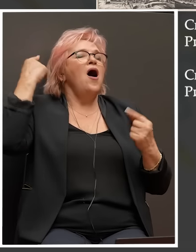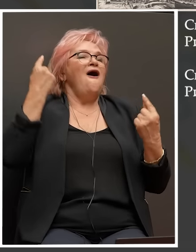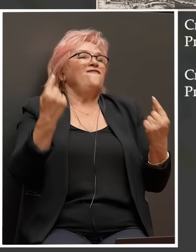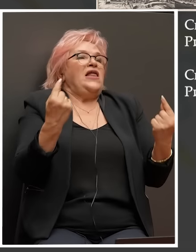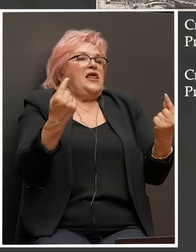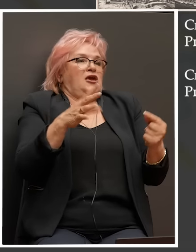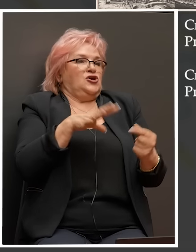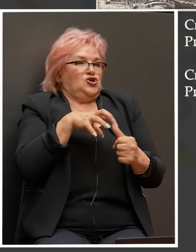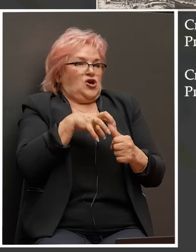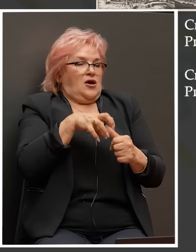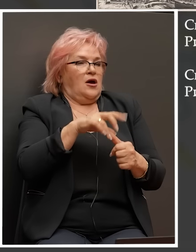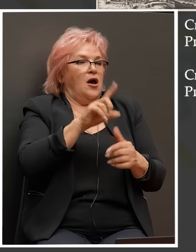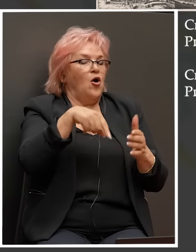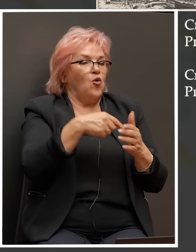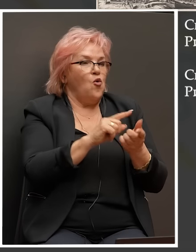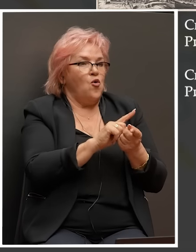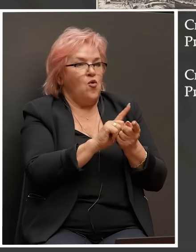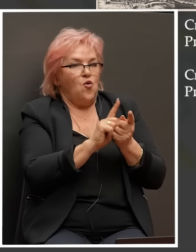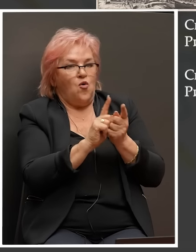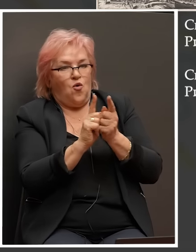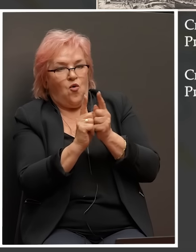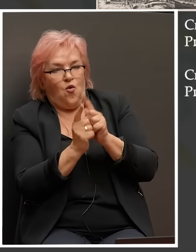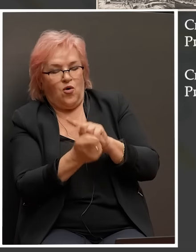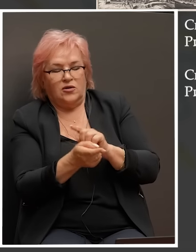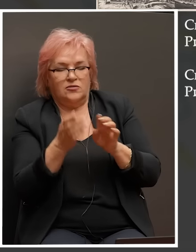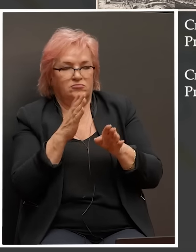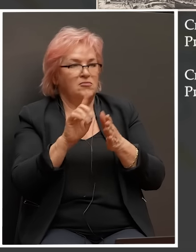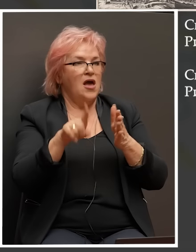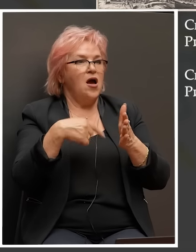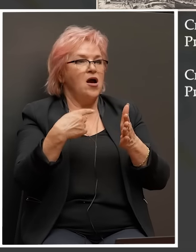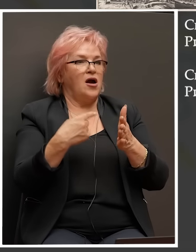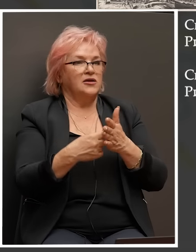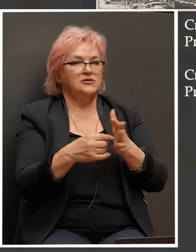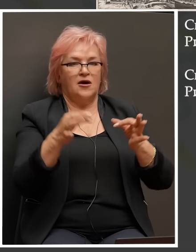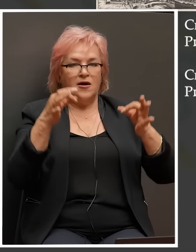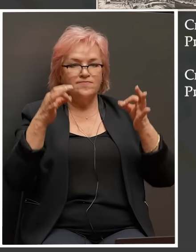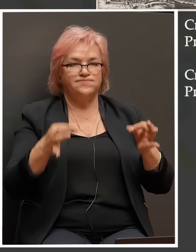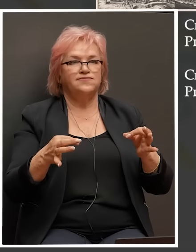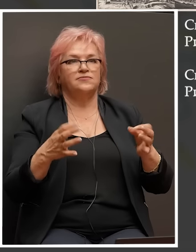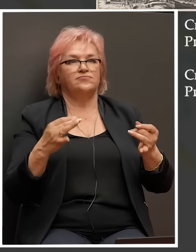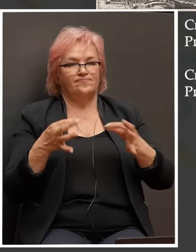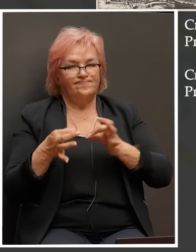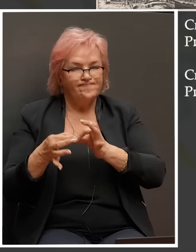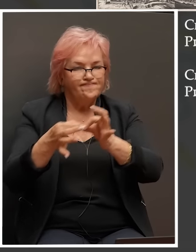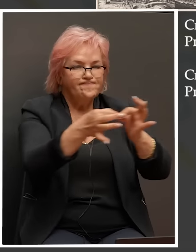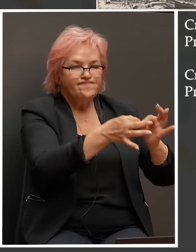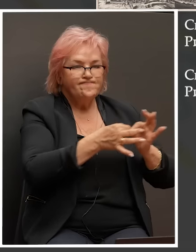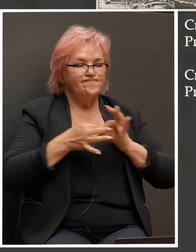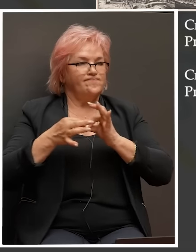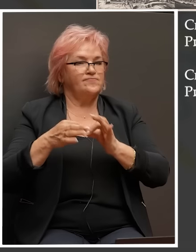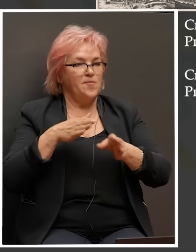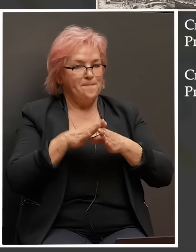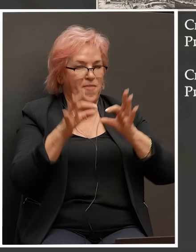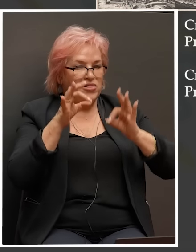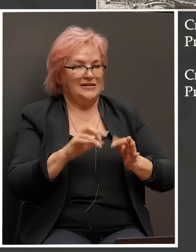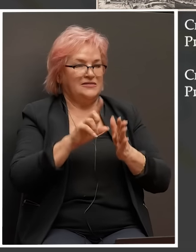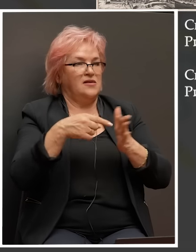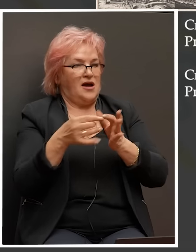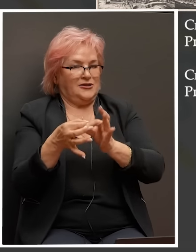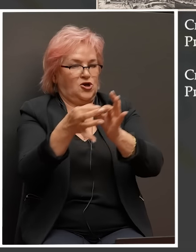величии, город превращается в полном смысле этого слова в городскую полноценную структуру. И эта полноценная городская